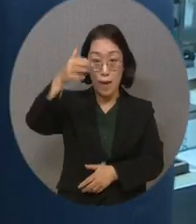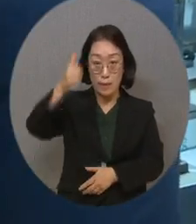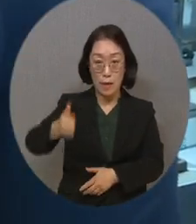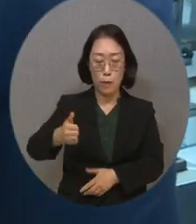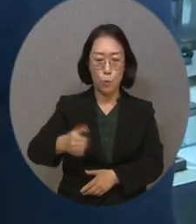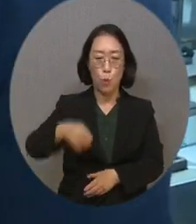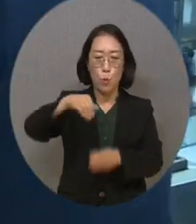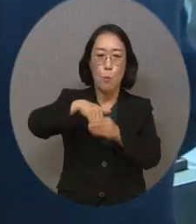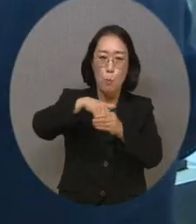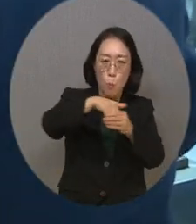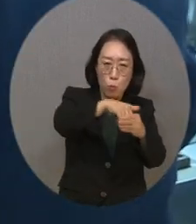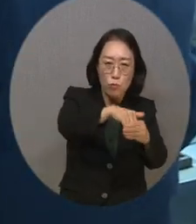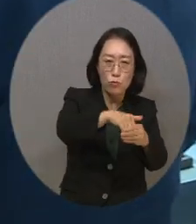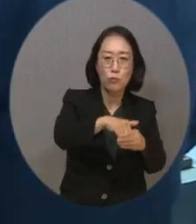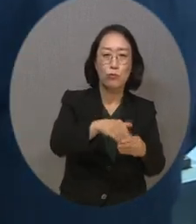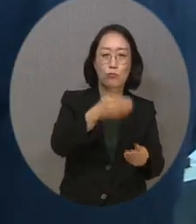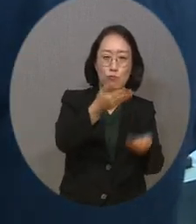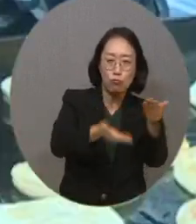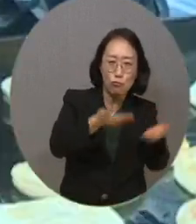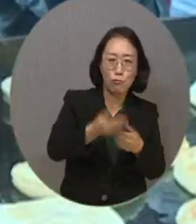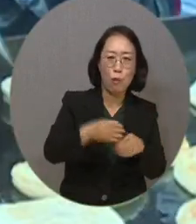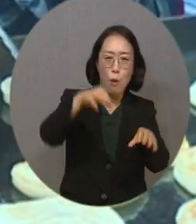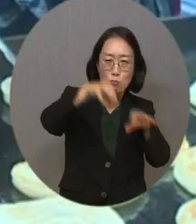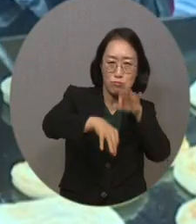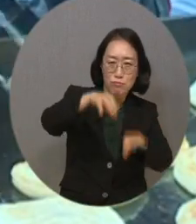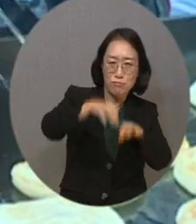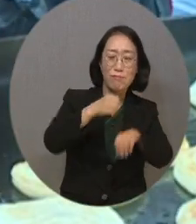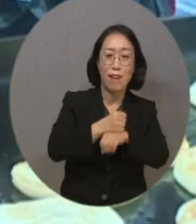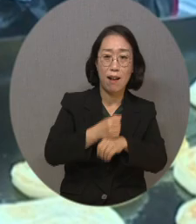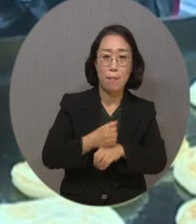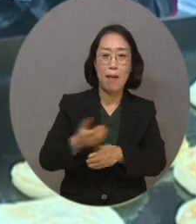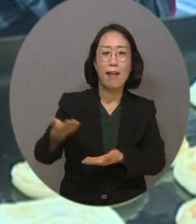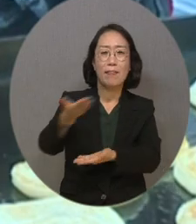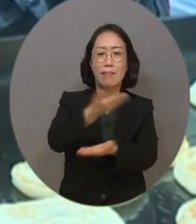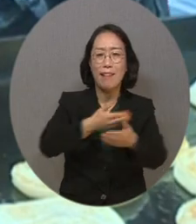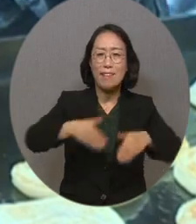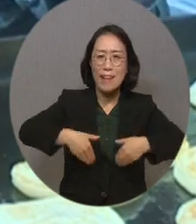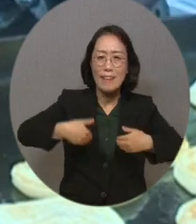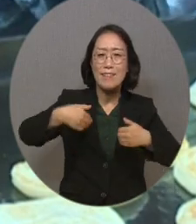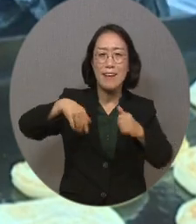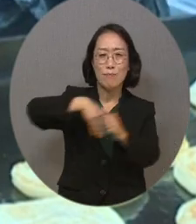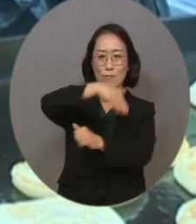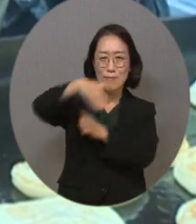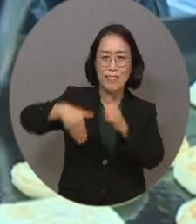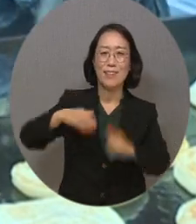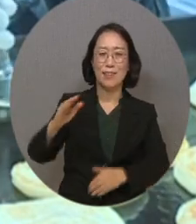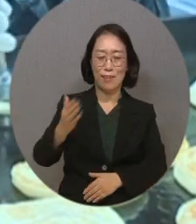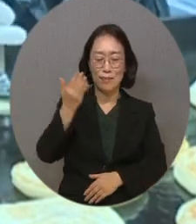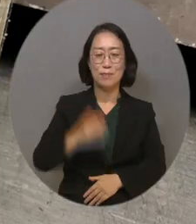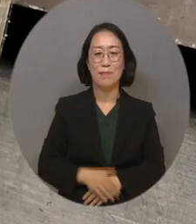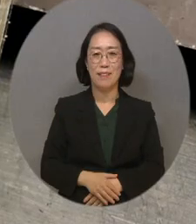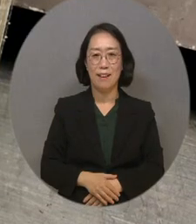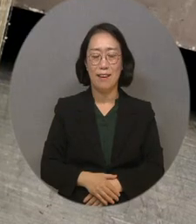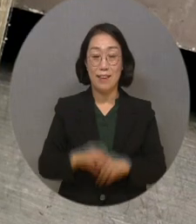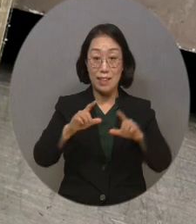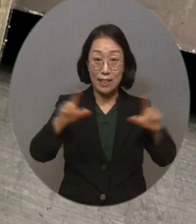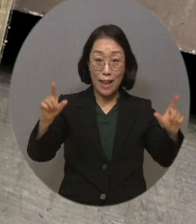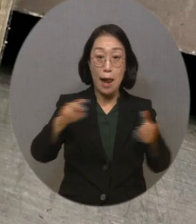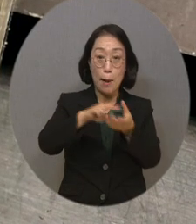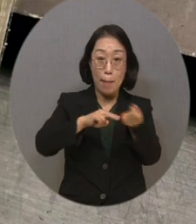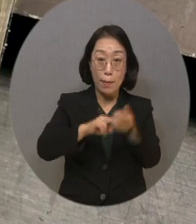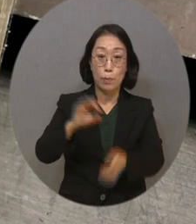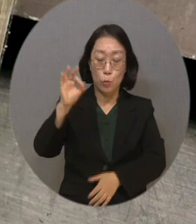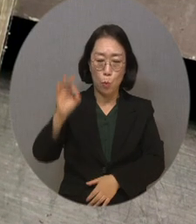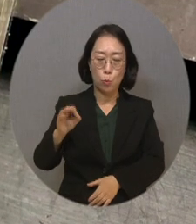후원금을 넣어주는 회원들까지 행사장은 아낌없이 나누는 온정의 손길로 가득했습니다. 이날 판매한